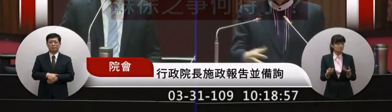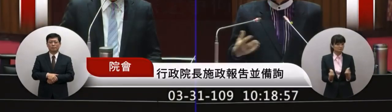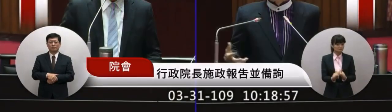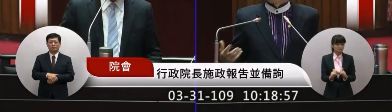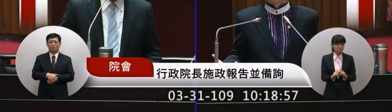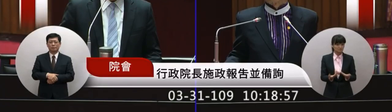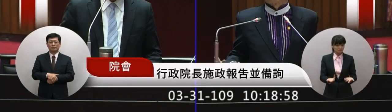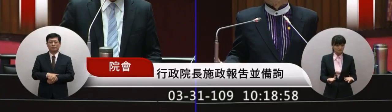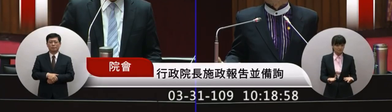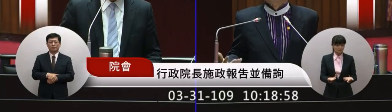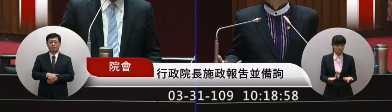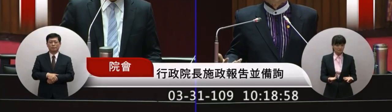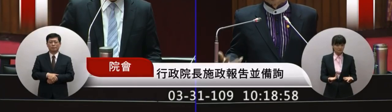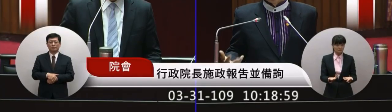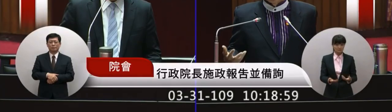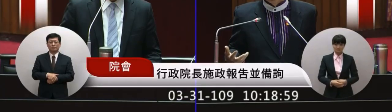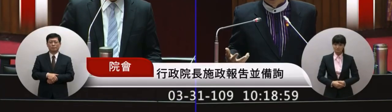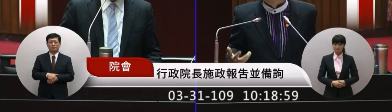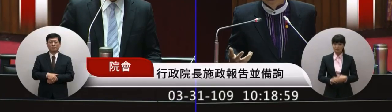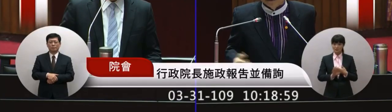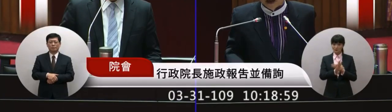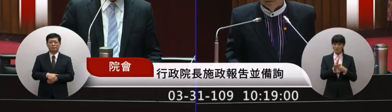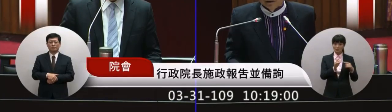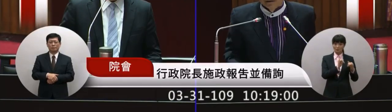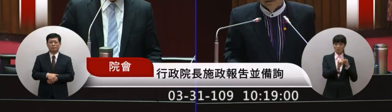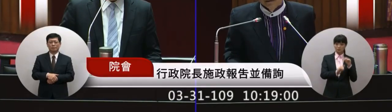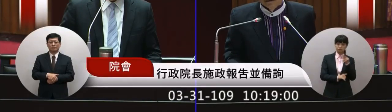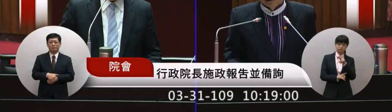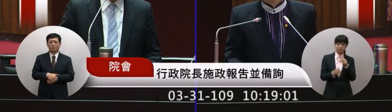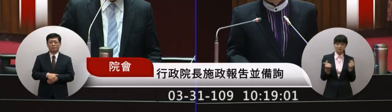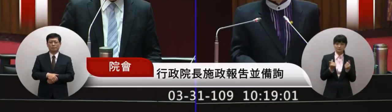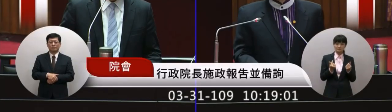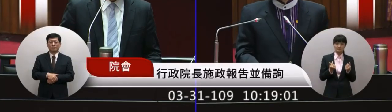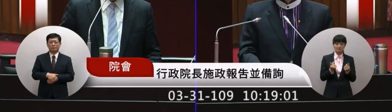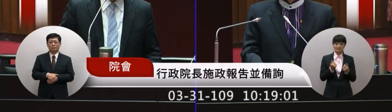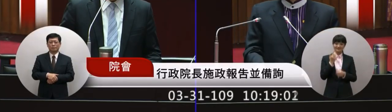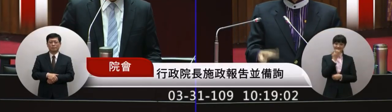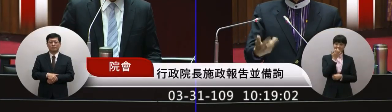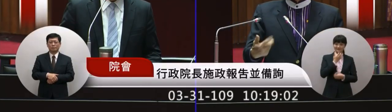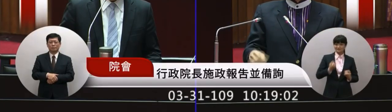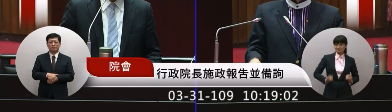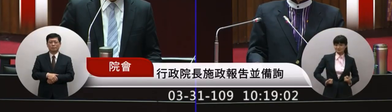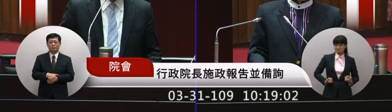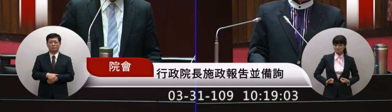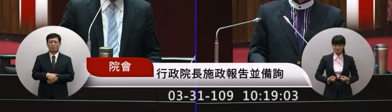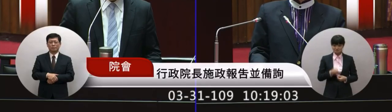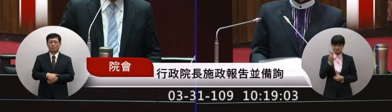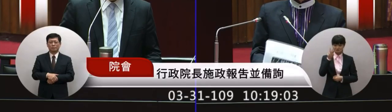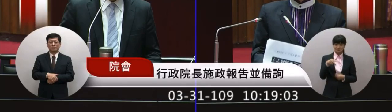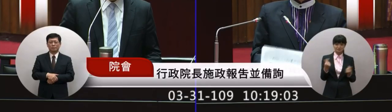题要安怎结束？外口你看戏，你知影无？我感觉呢，对你不